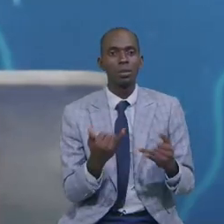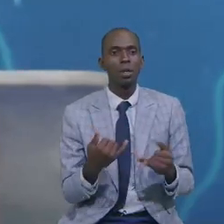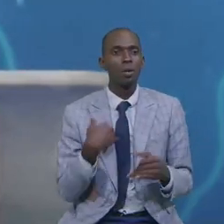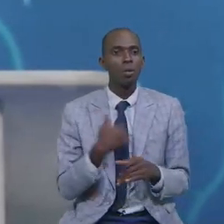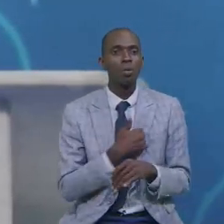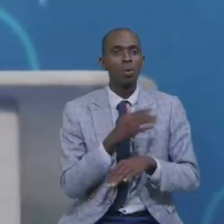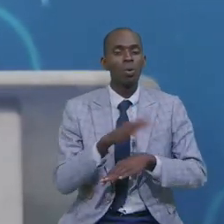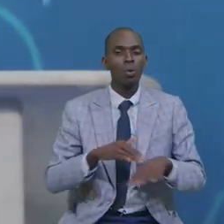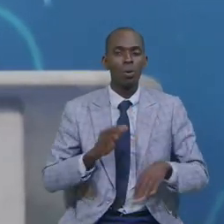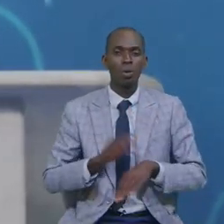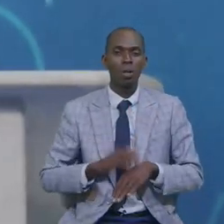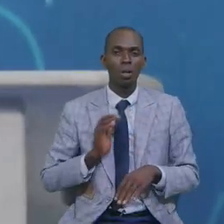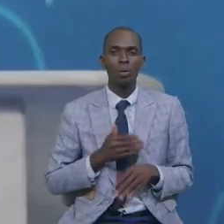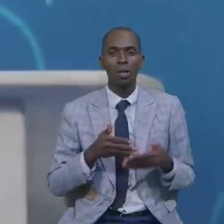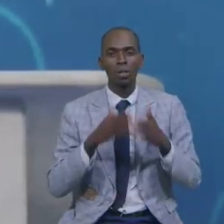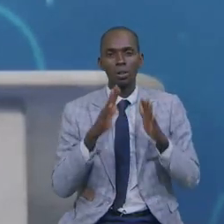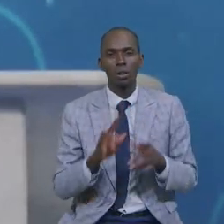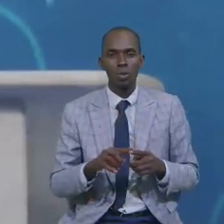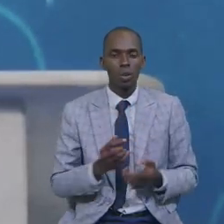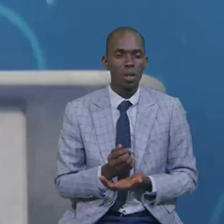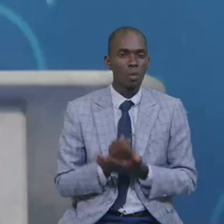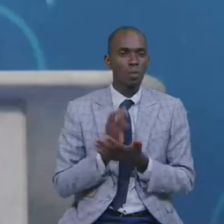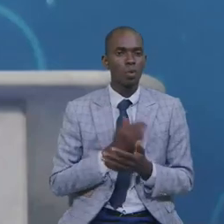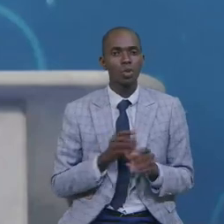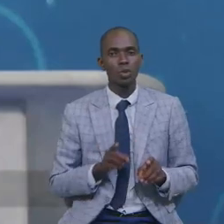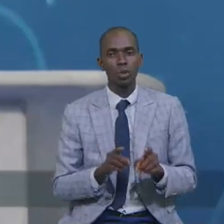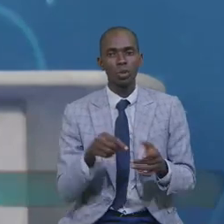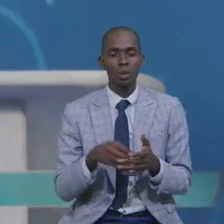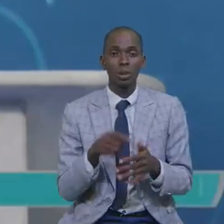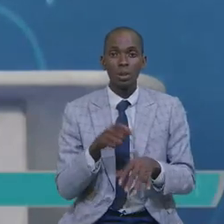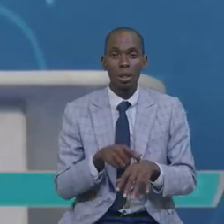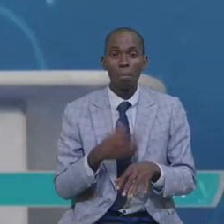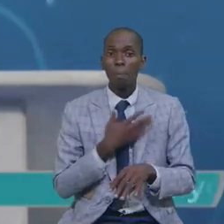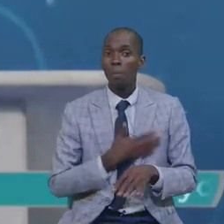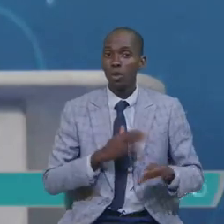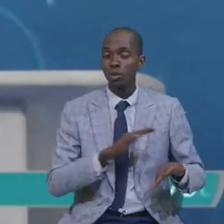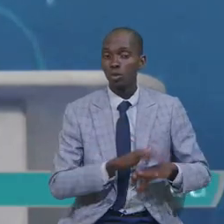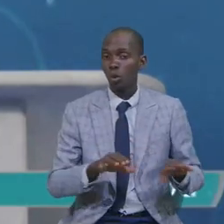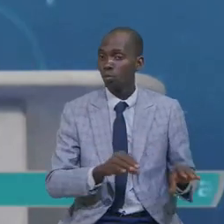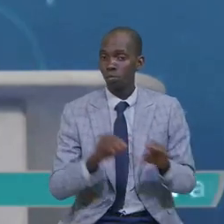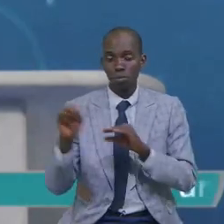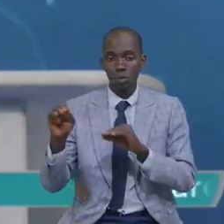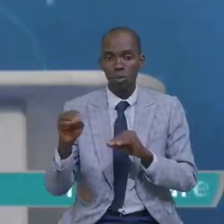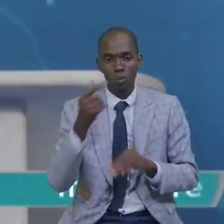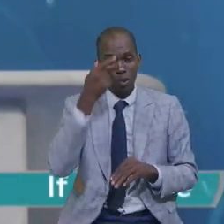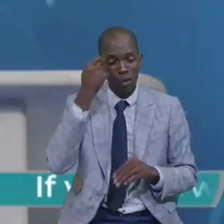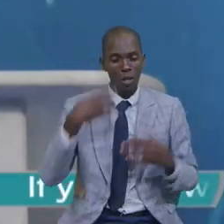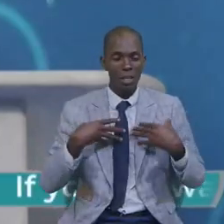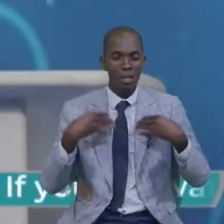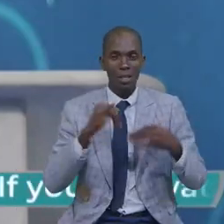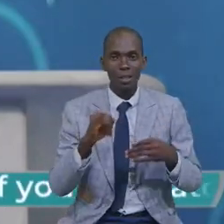et notre mot de la terre de ce soir va nous aider à le faire ne t'en va pas encore